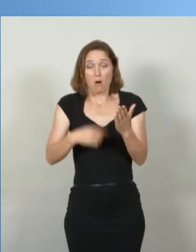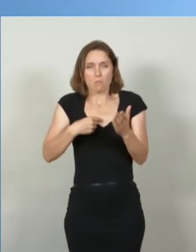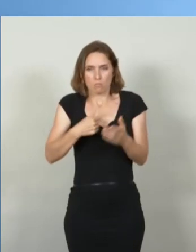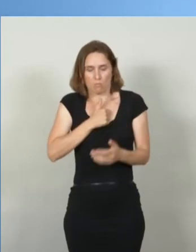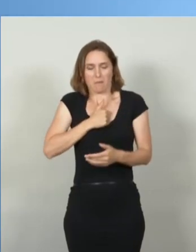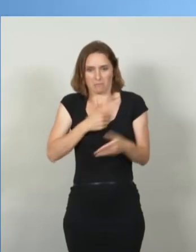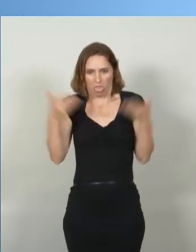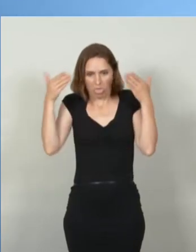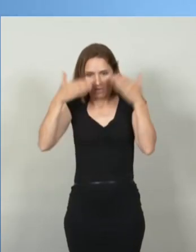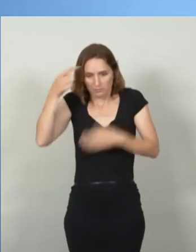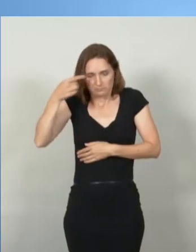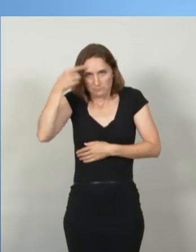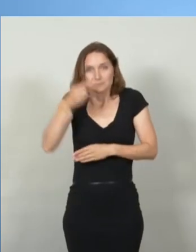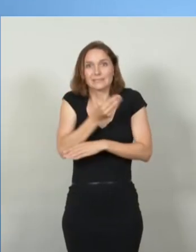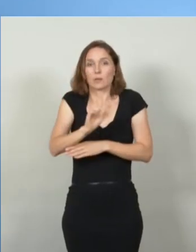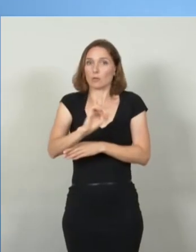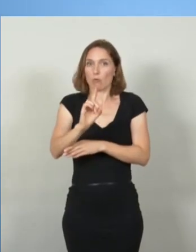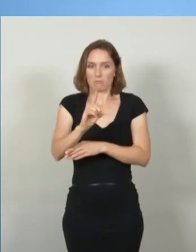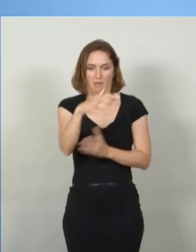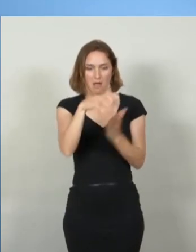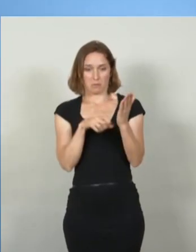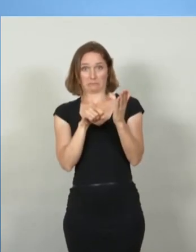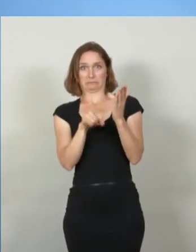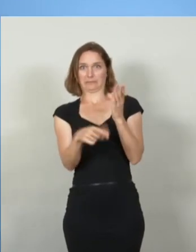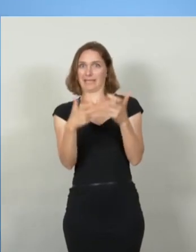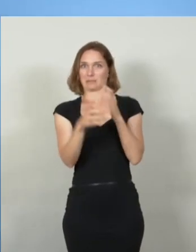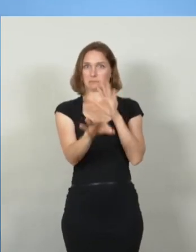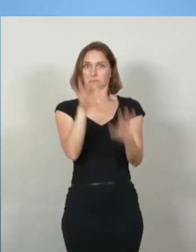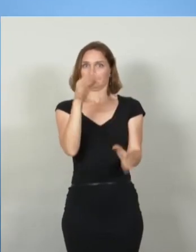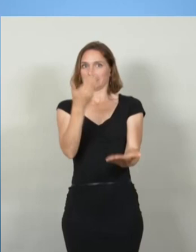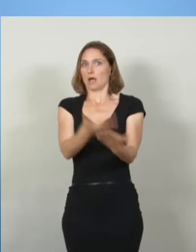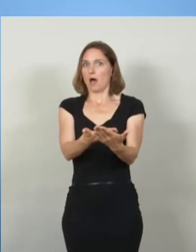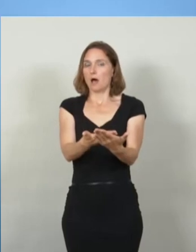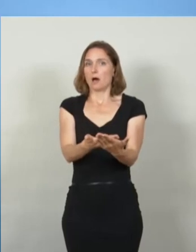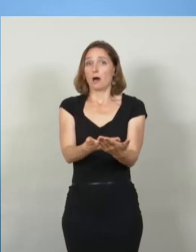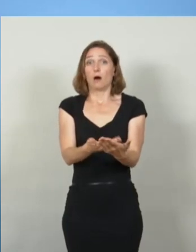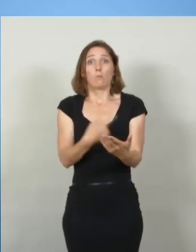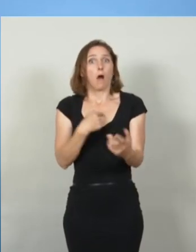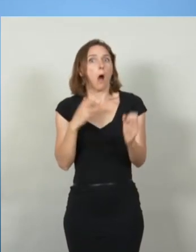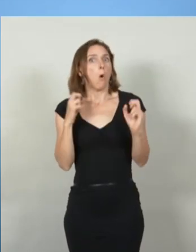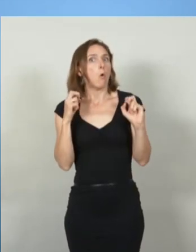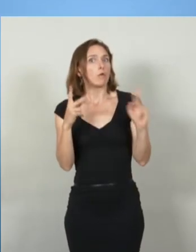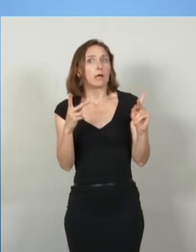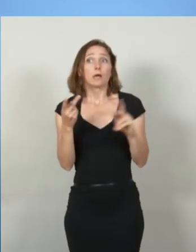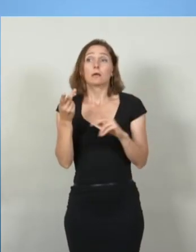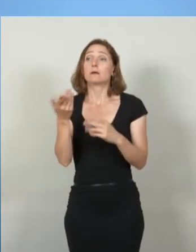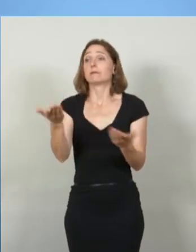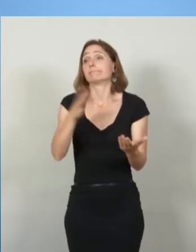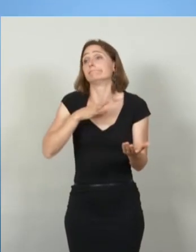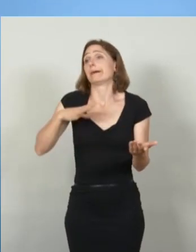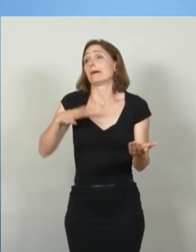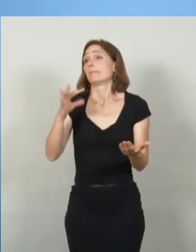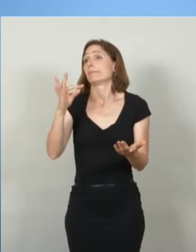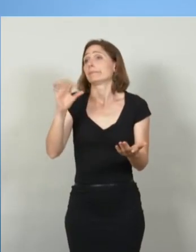mais c'est l'exemple qu'il prenne dans le rapport voilà donc moi je veux bien qu'on fasse des présentations madame Tavel en disant que